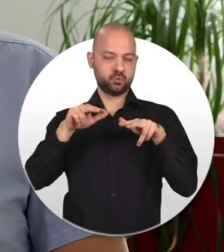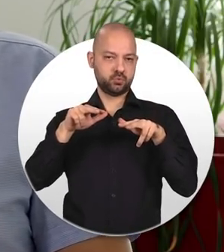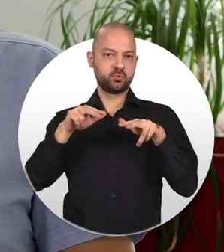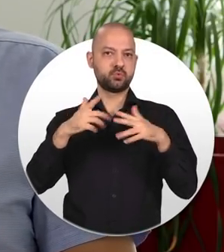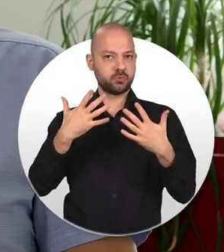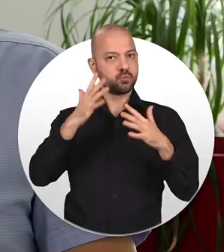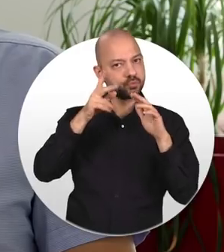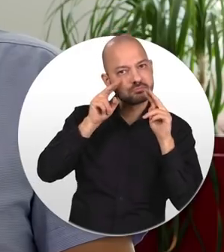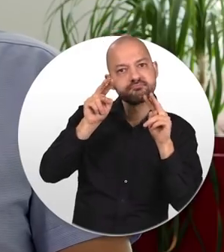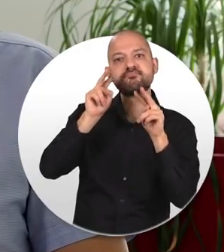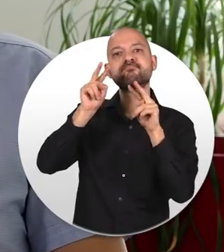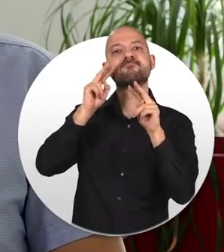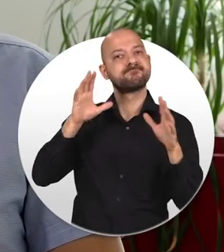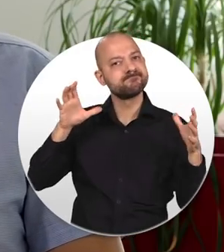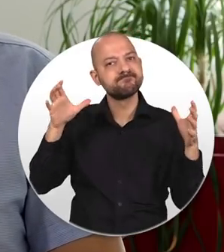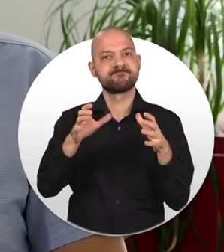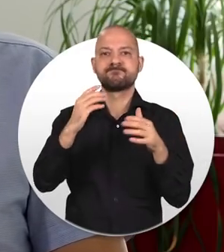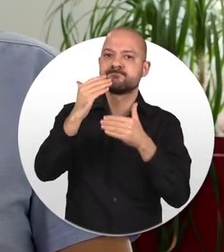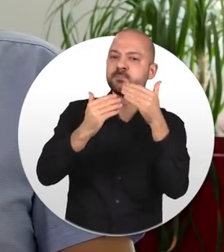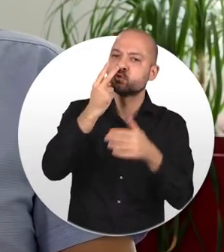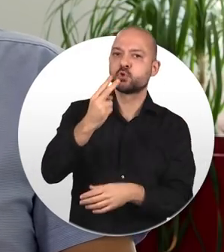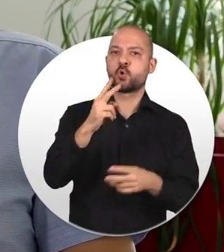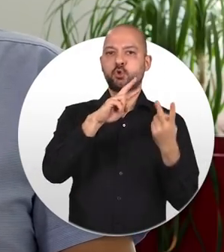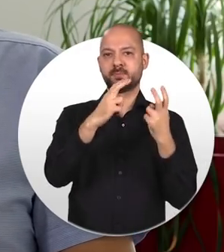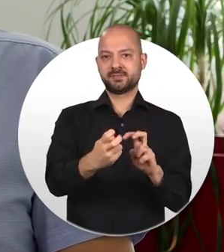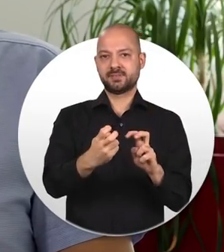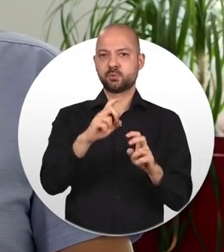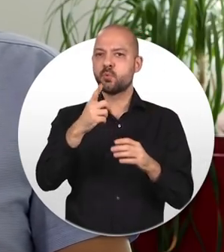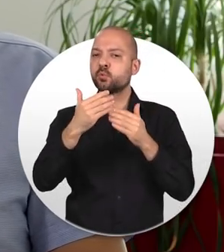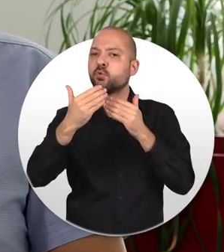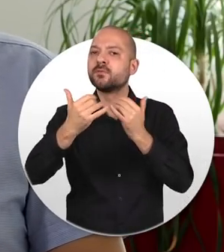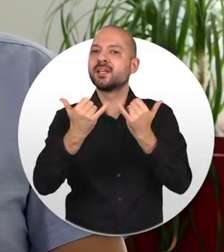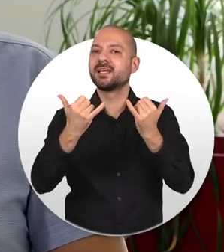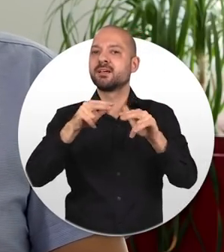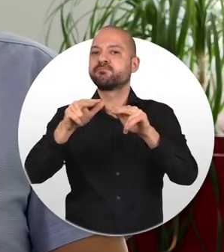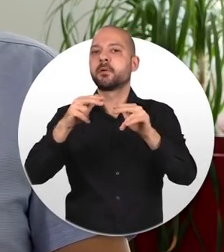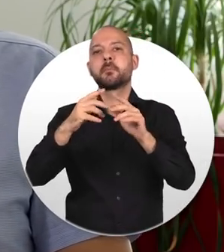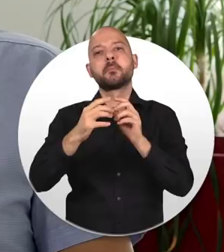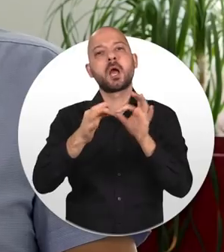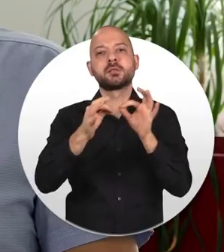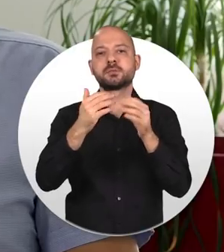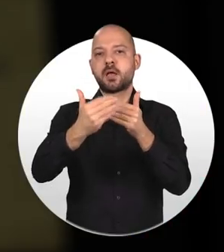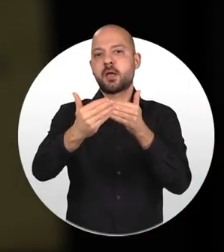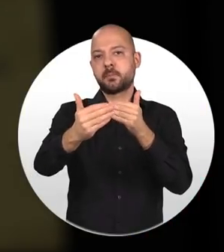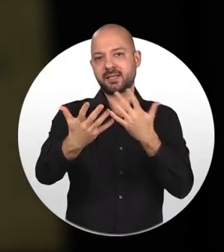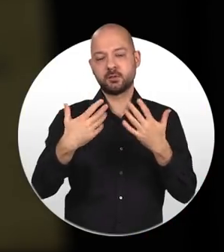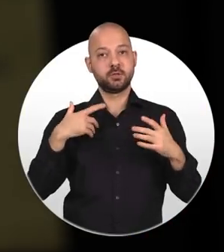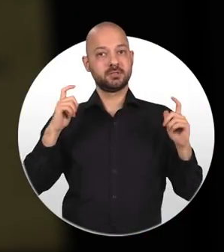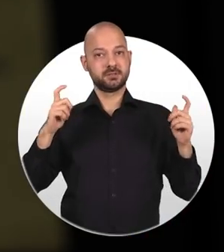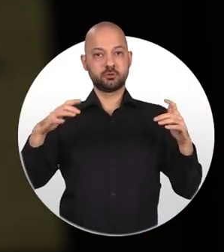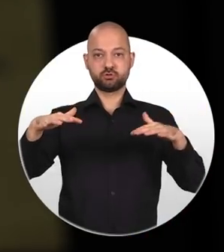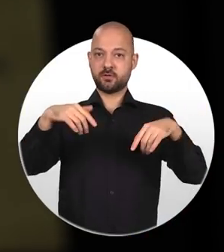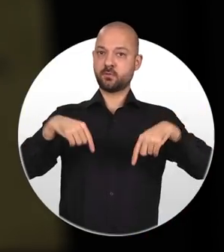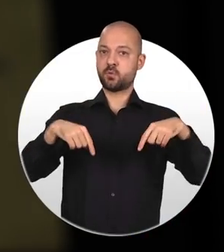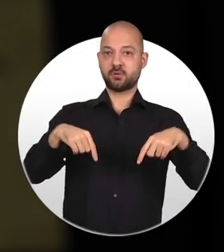dem Aktionsplan, dem neuen Aktionsplan von der Regierung, und passen auch da ob die Umsetzung an das Suivi. Ja,